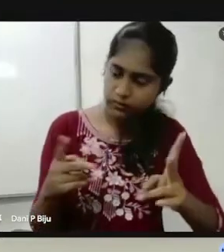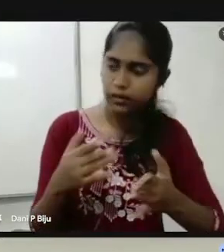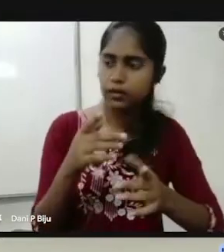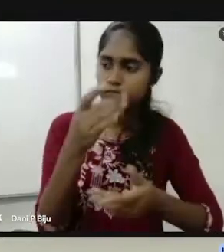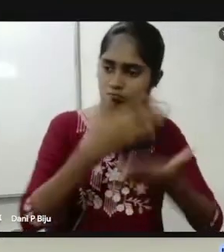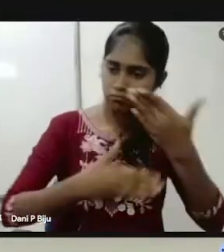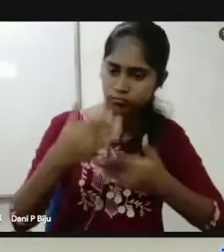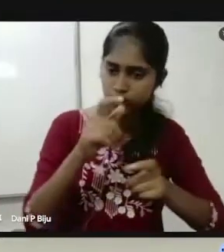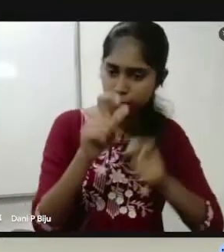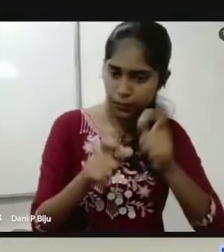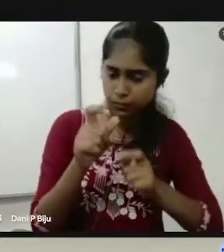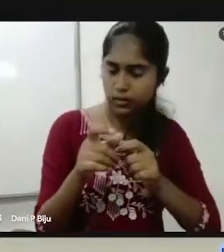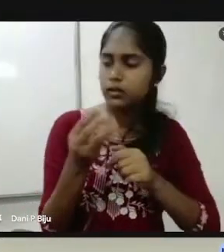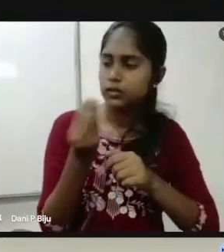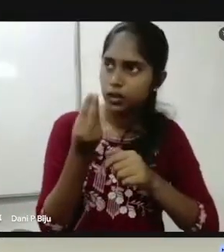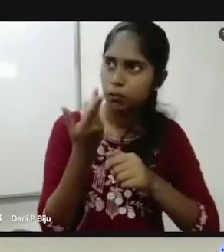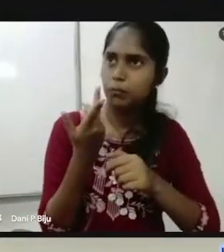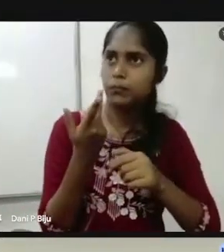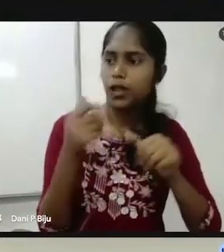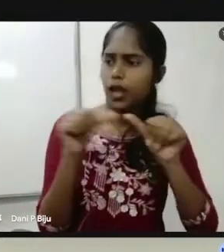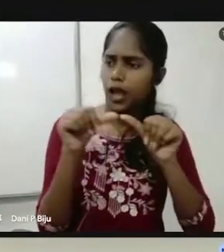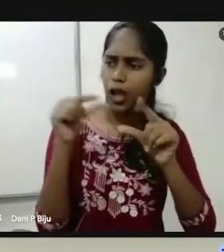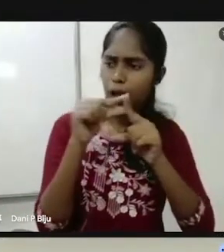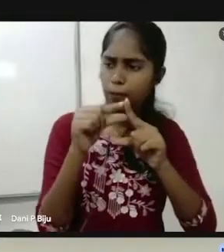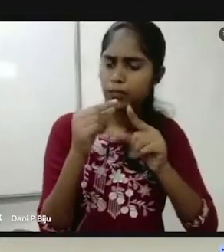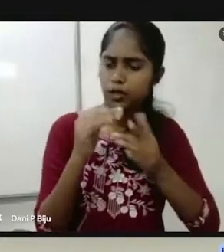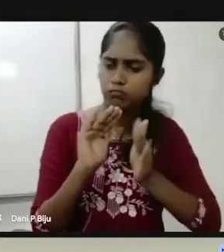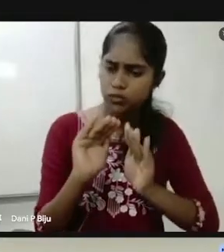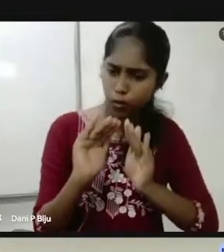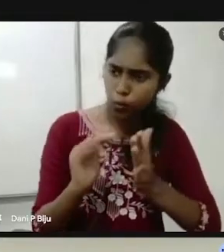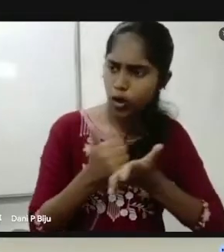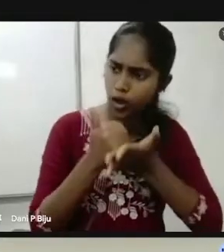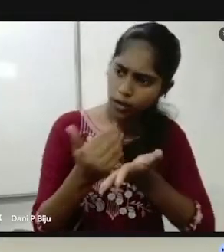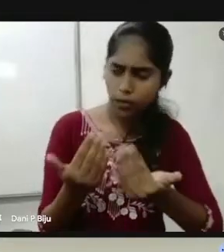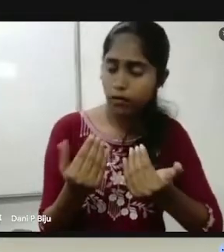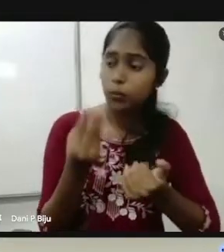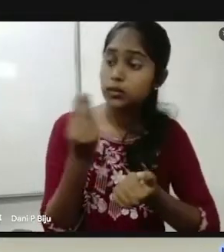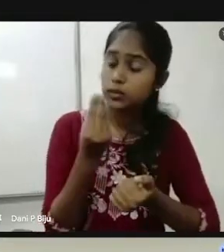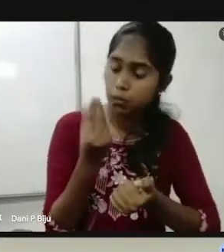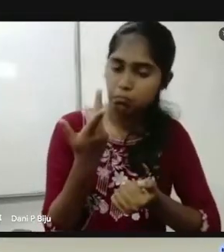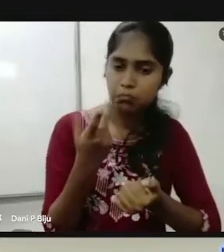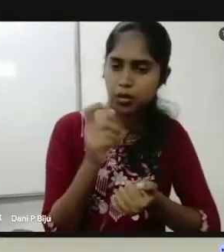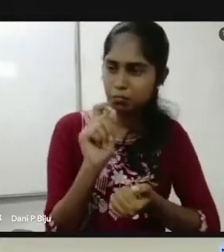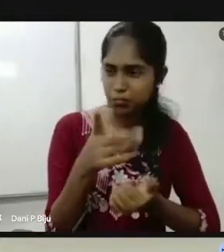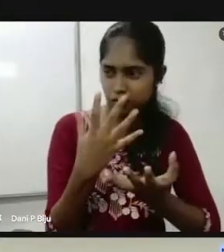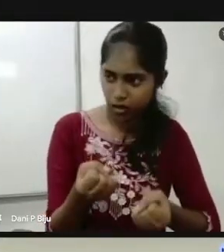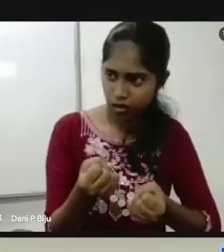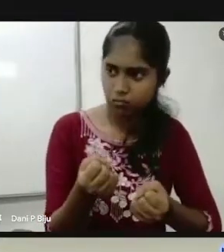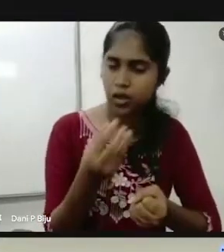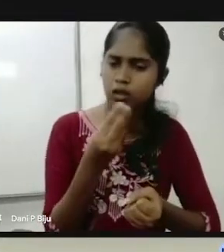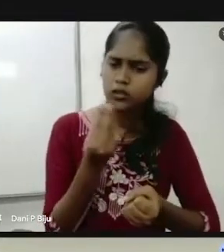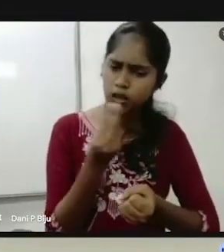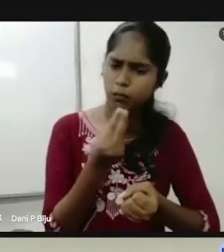അപ്പൊ ചിലത് പെയ്ഡ് ആണ്, ചിലത് നമുക്ക് ഫ്രീ ആയിട്ടുള്ളതുണ്ട്, ചിലത് ആൻഡ്രോയിഡ് ബേസ്ഡ് ആണ്, ചിലത് ചിലപ്പം ആപ്പിൾ ബേസ്ഡ് ആണ്.